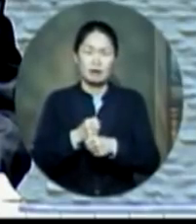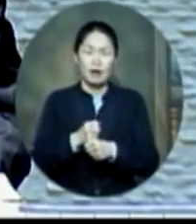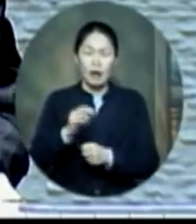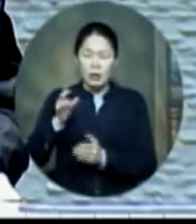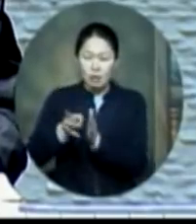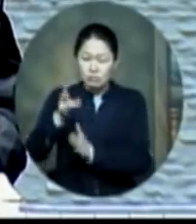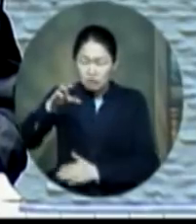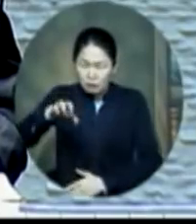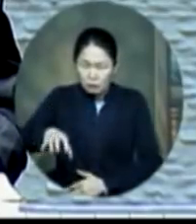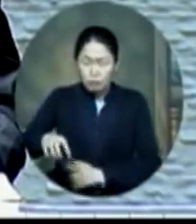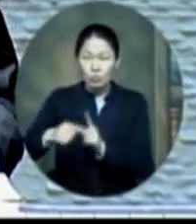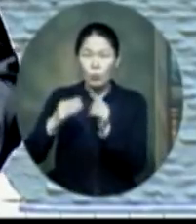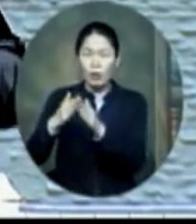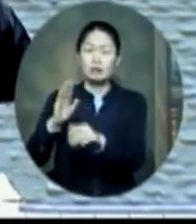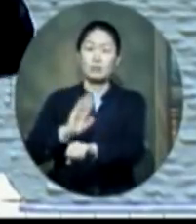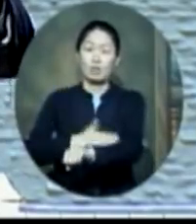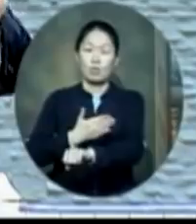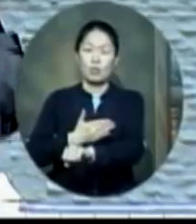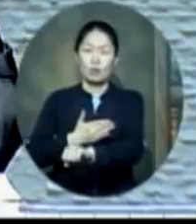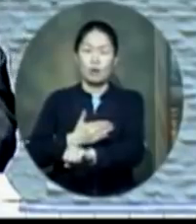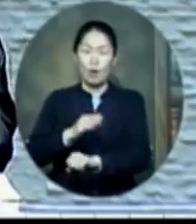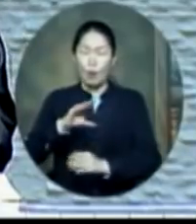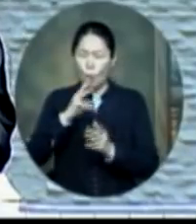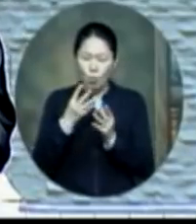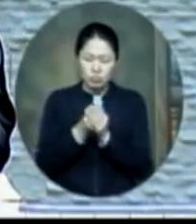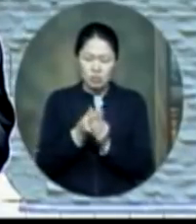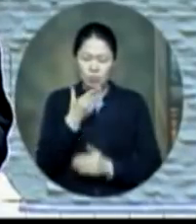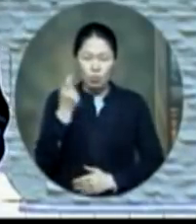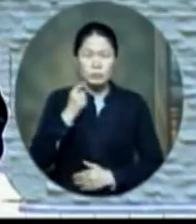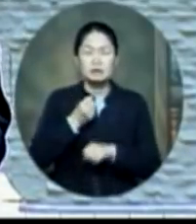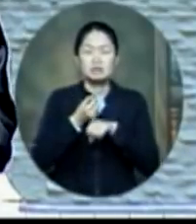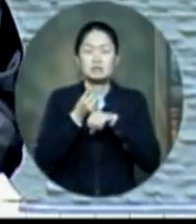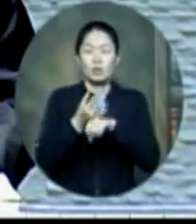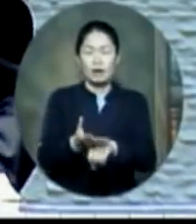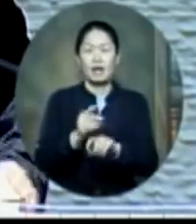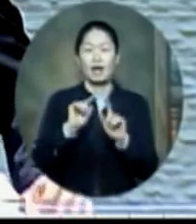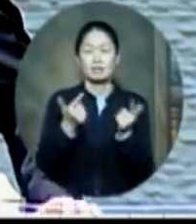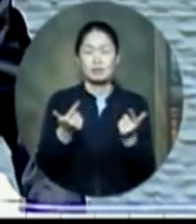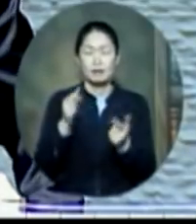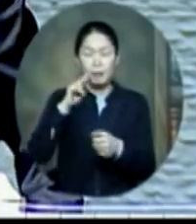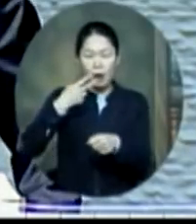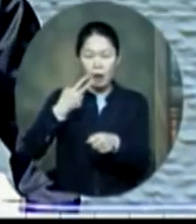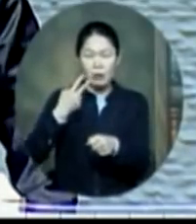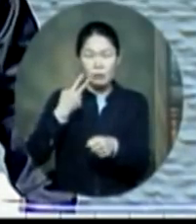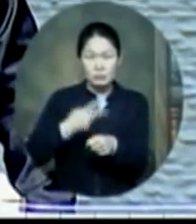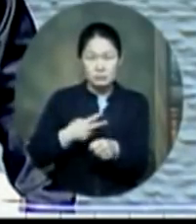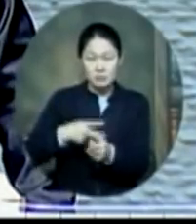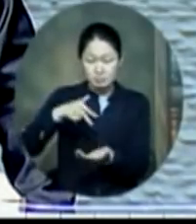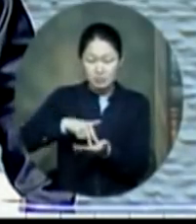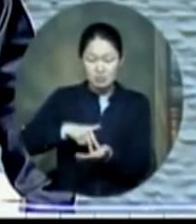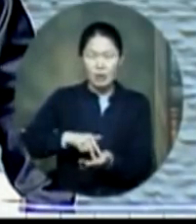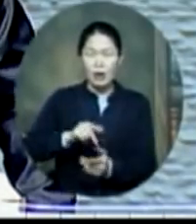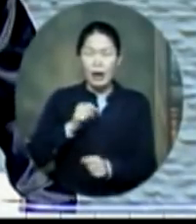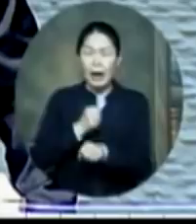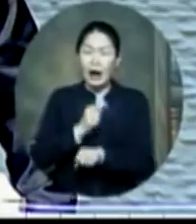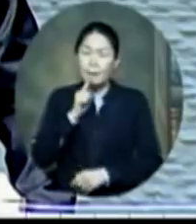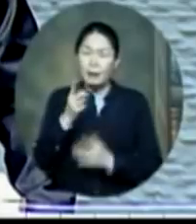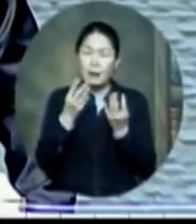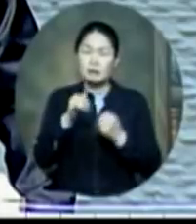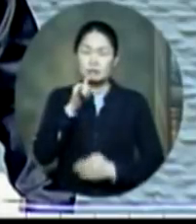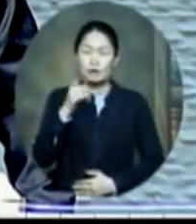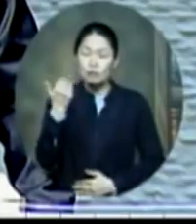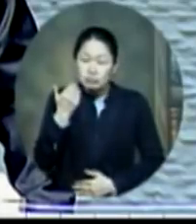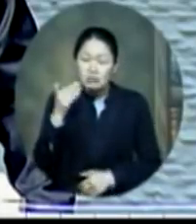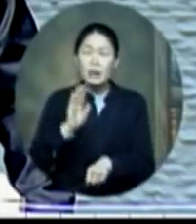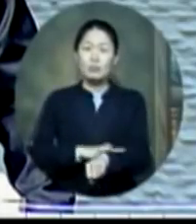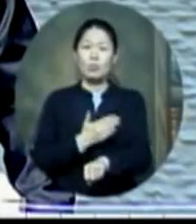교회가 잘못하고 있는 거죠. 온전한 복음을 전한 게 아니죠. 사도 바울로서는 할 말이 많아요. 누가 잘못한